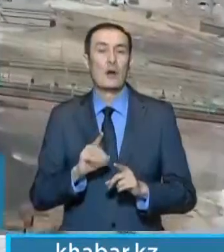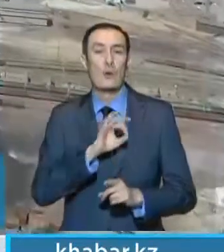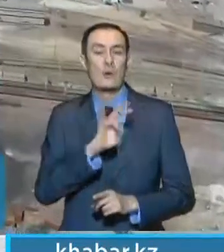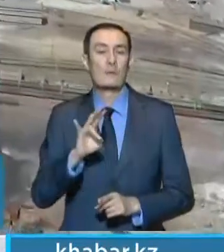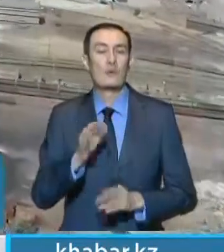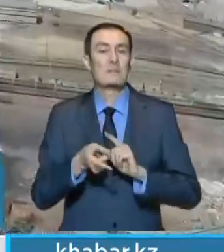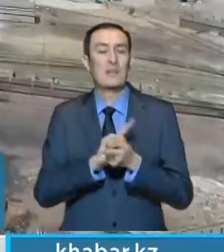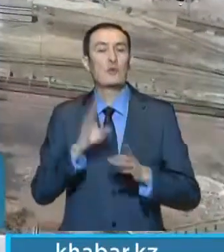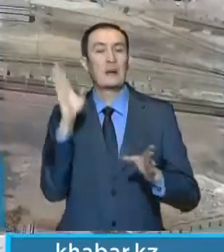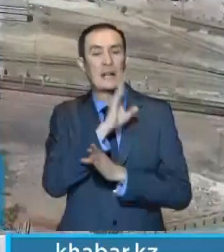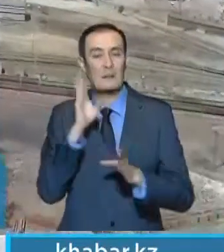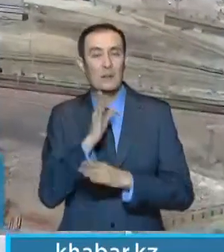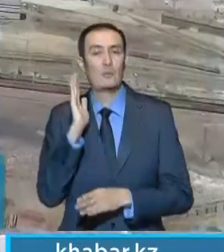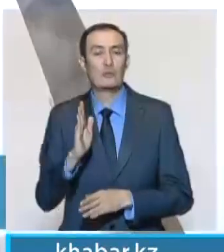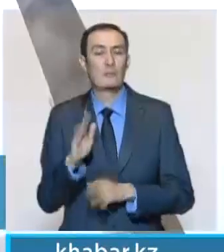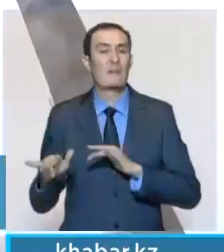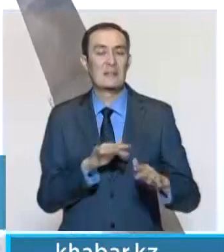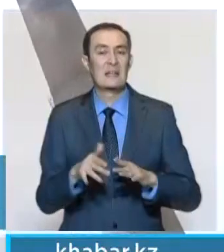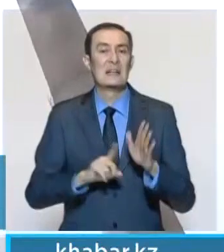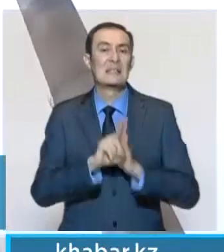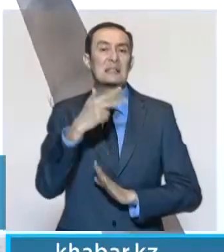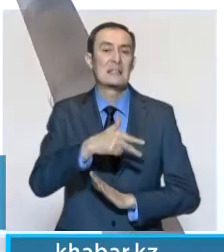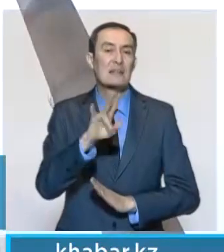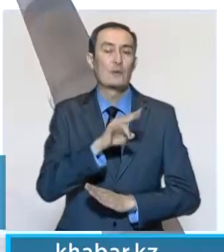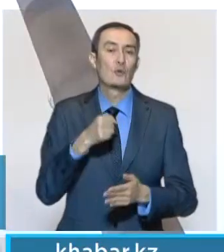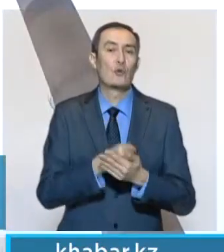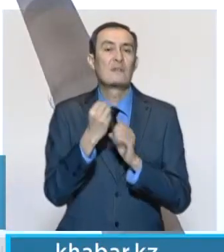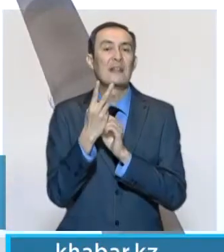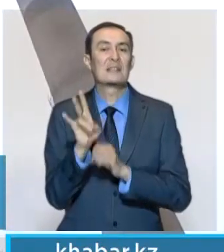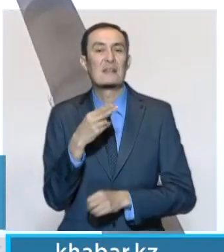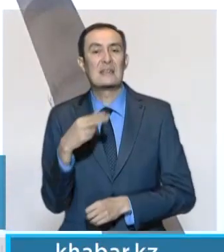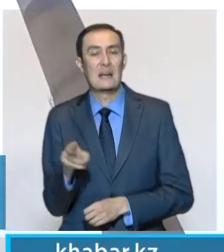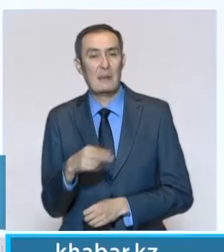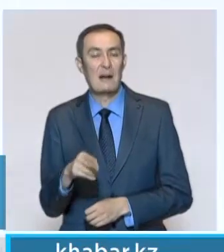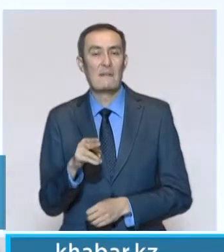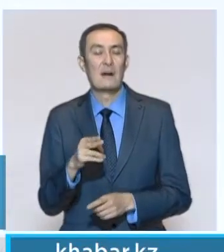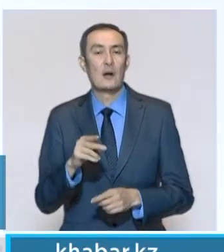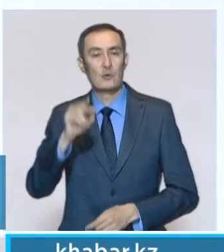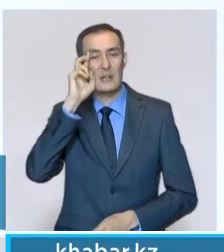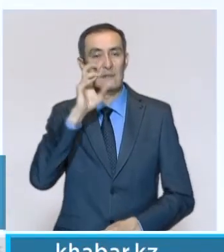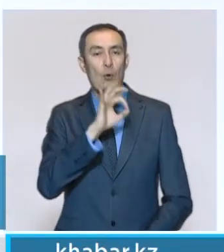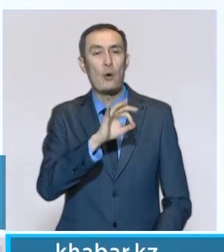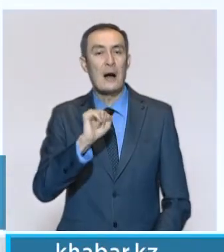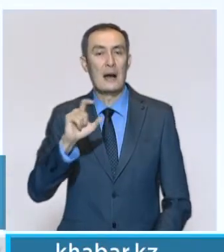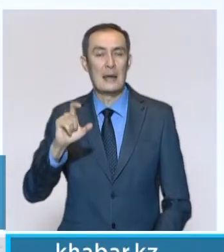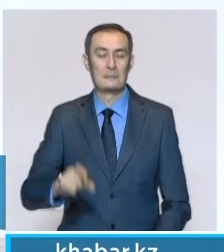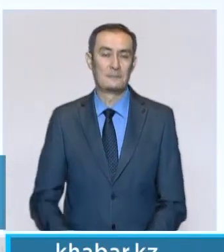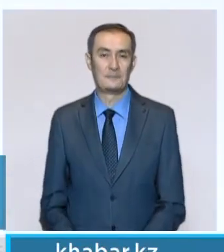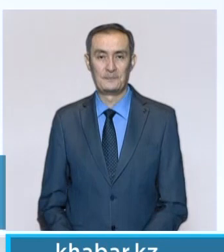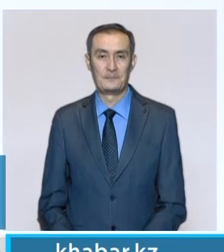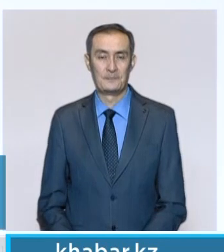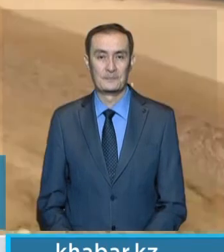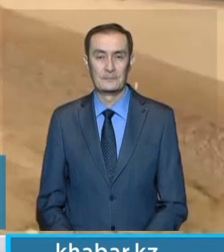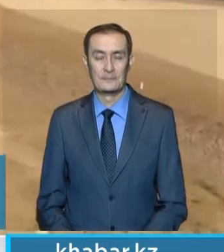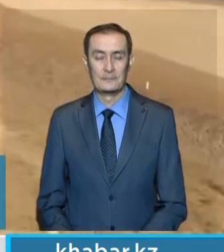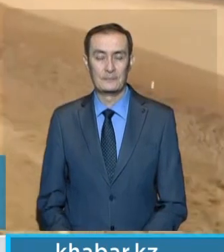ООН по изменению климата. Она пройдет с 30 ноября по 12 декабря в Объединенных Арабских Эмиратах.